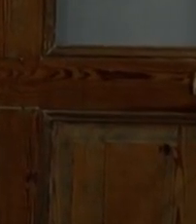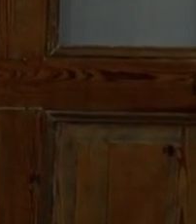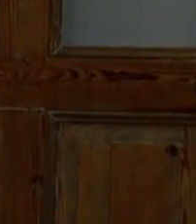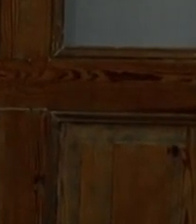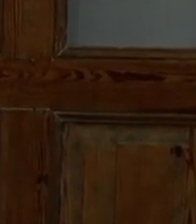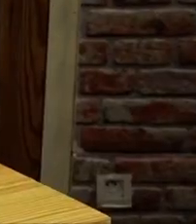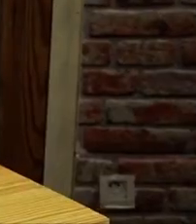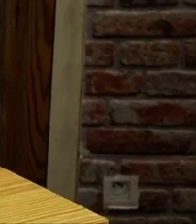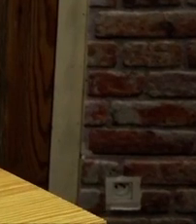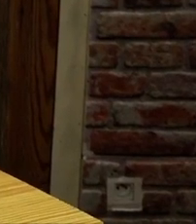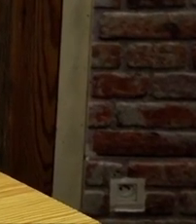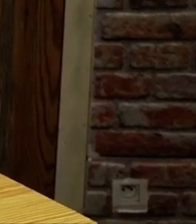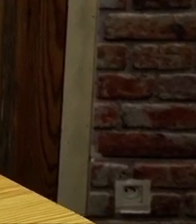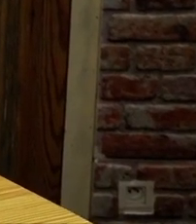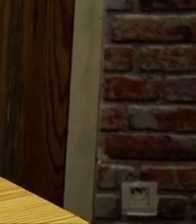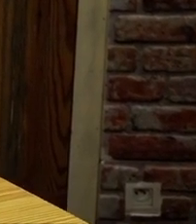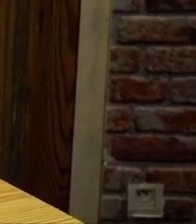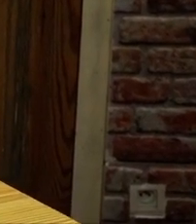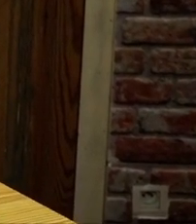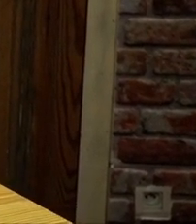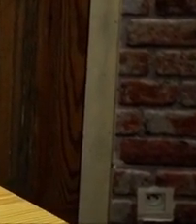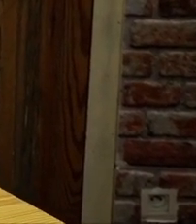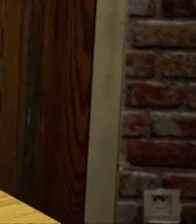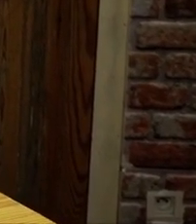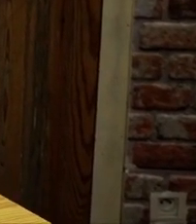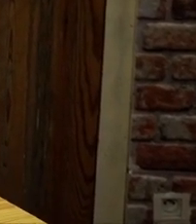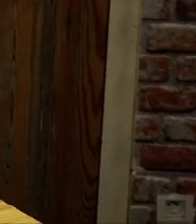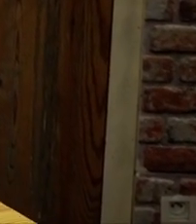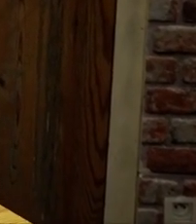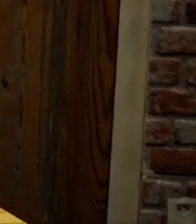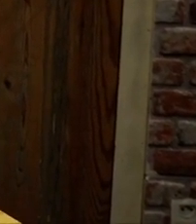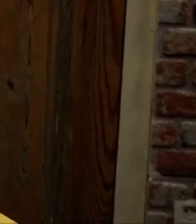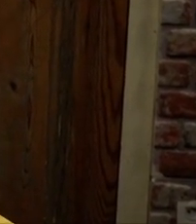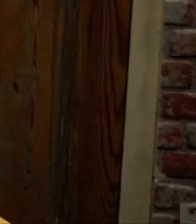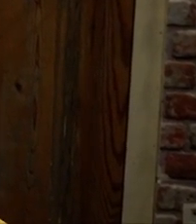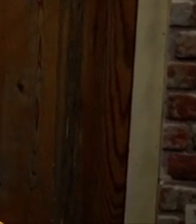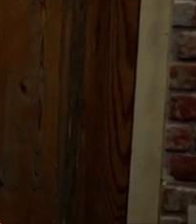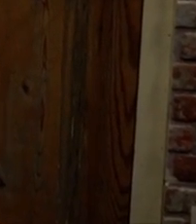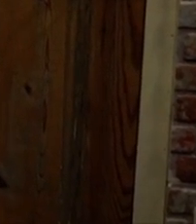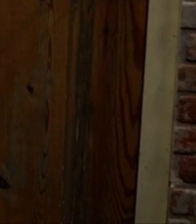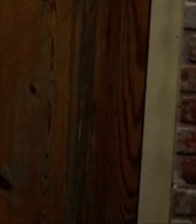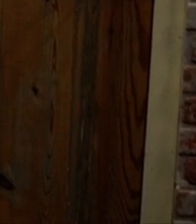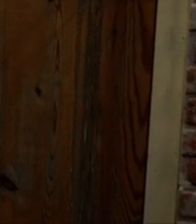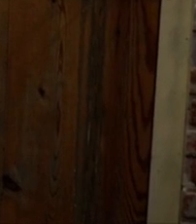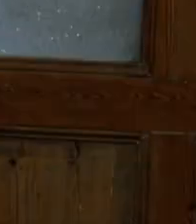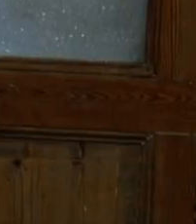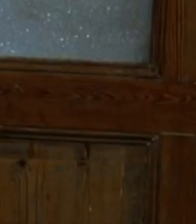et concentrés en classe. En plus, il les aide à mémoriser durablement les connaissances apprises dans la journée.